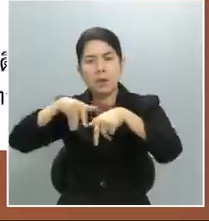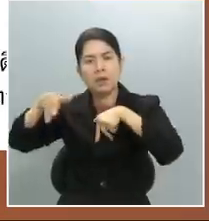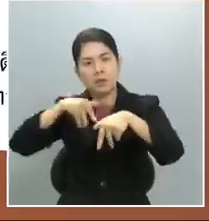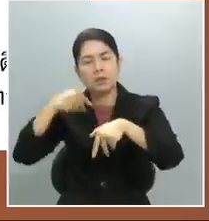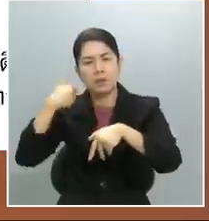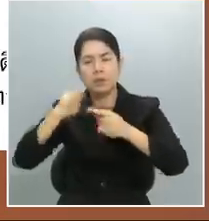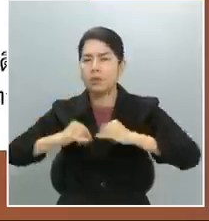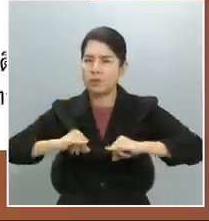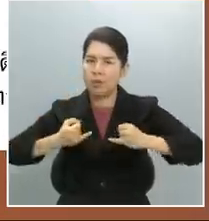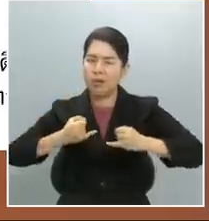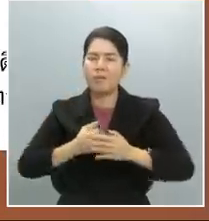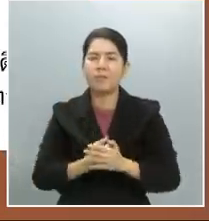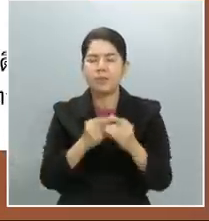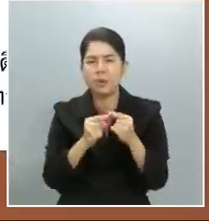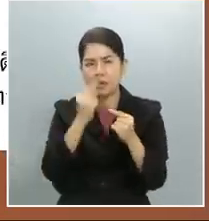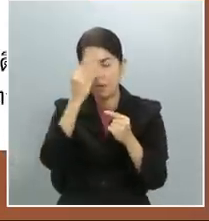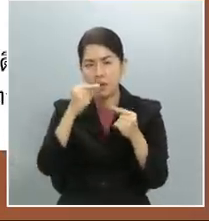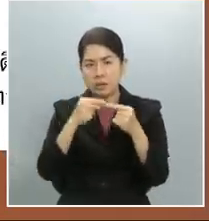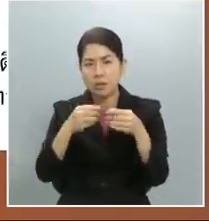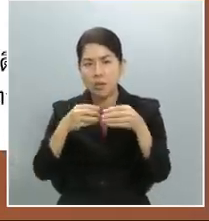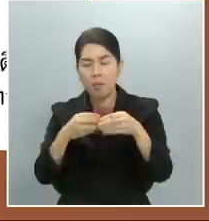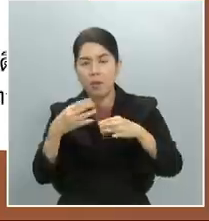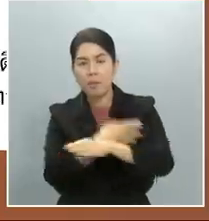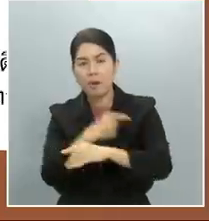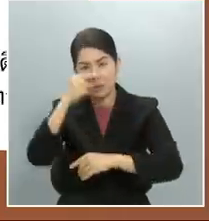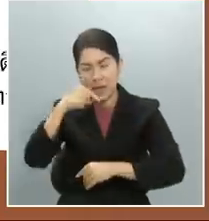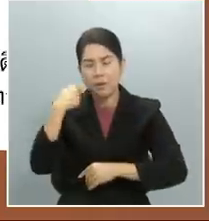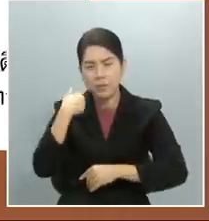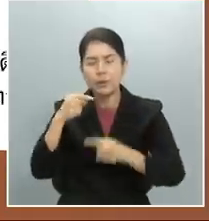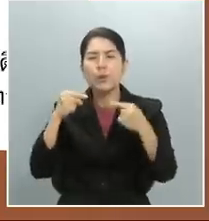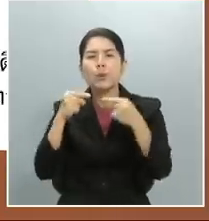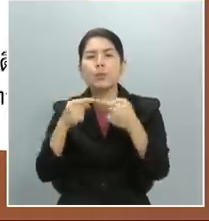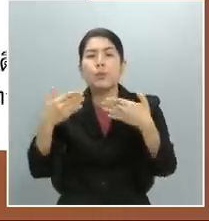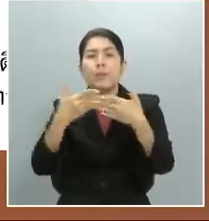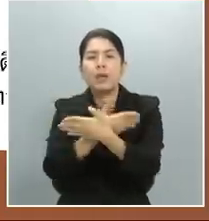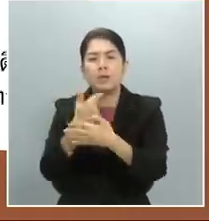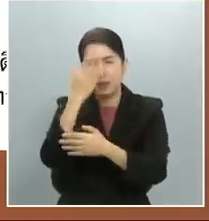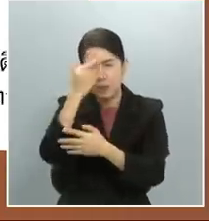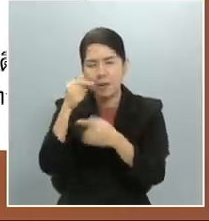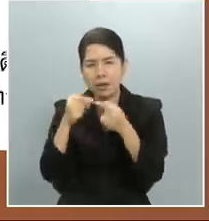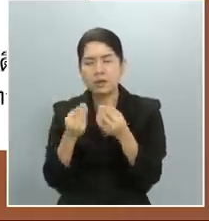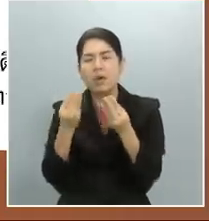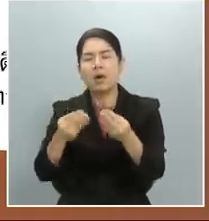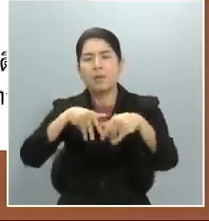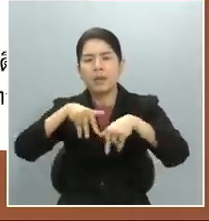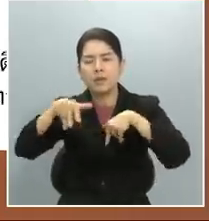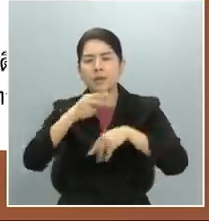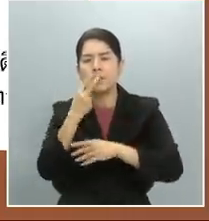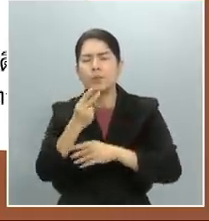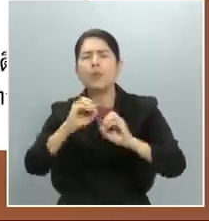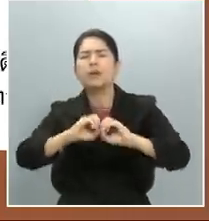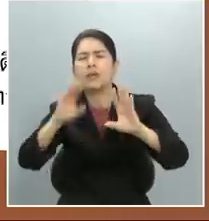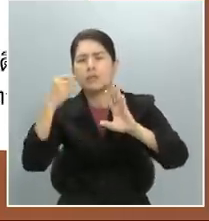อย่างน้อยๆการเมืองไทยก็มาถึงจุดเปลี่ยนที่ประชาชนได้เข้ามาอยู่ในสมการจริงๆสักทีประชาชน